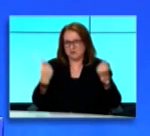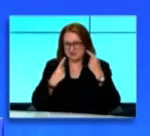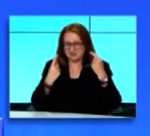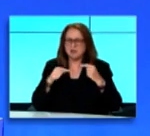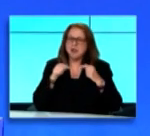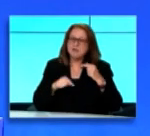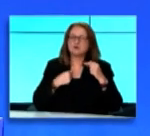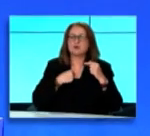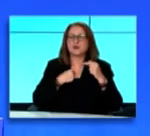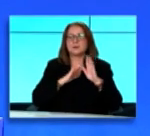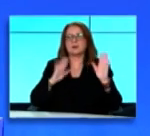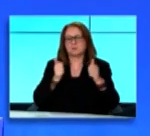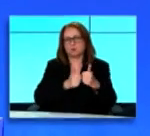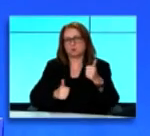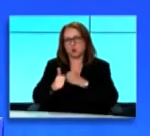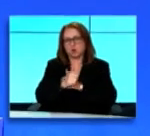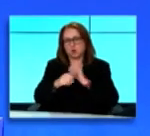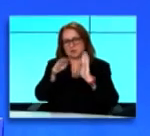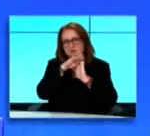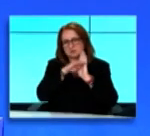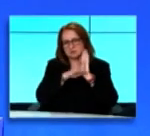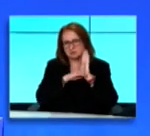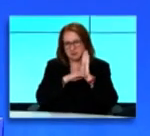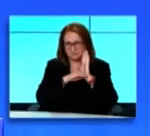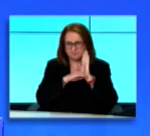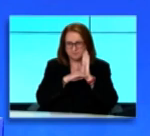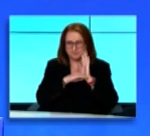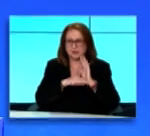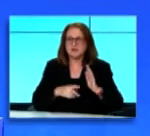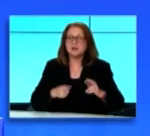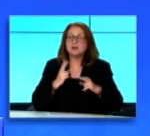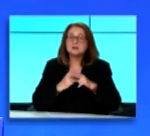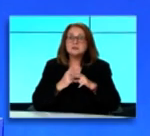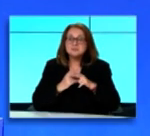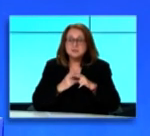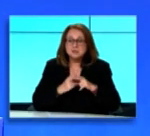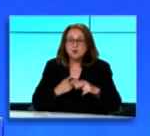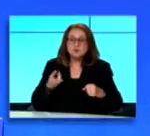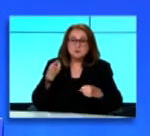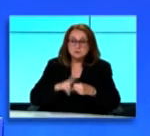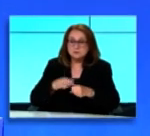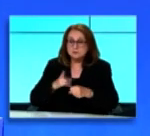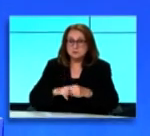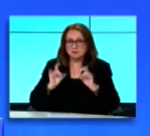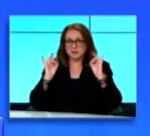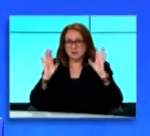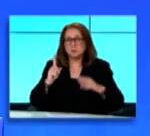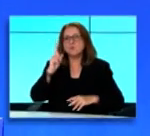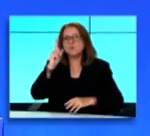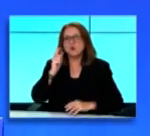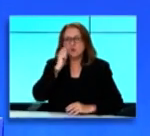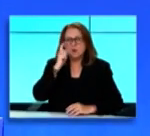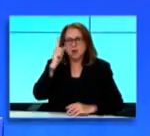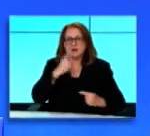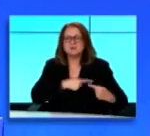πολύ σημαντικό το γεγονός ότι δεν θρηνήσαμε θύματα με την εξαίρεση του εθελοντή δασικουργέστη